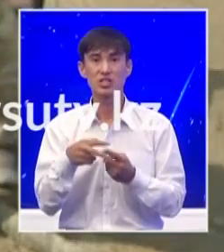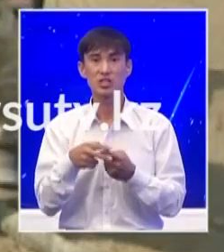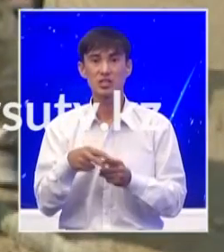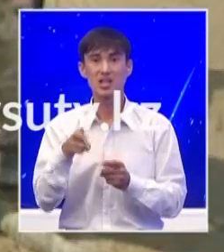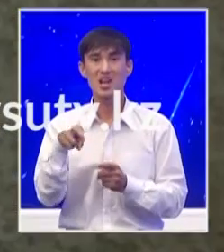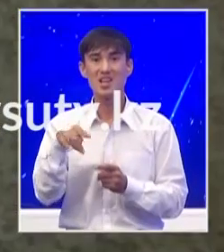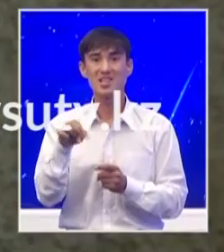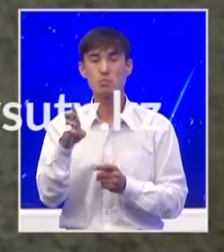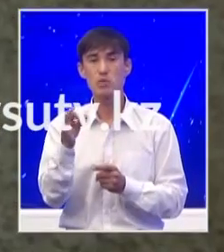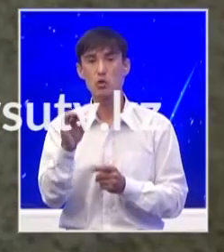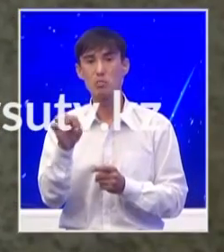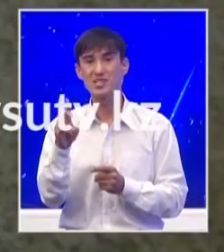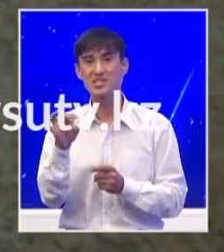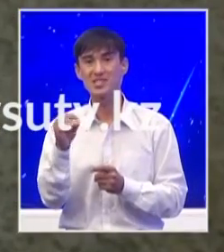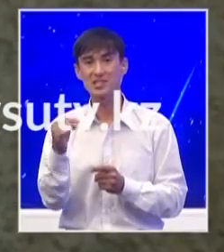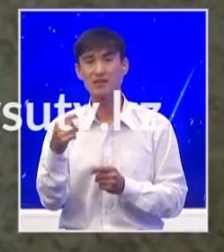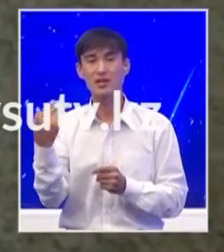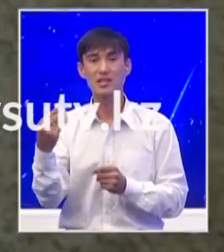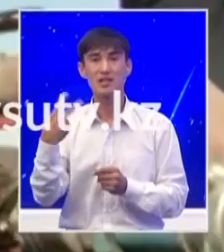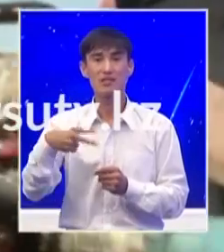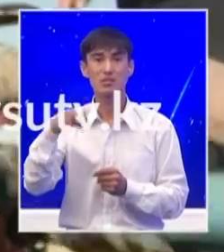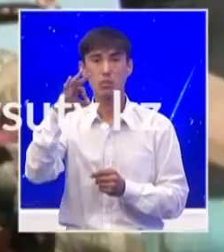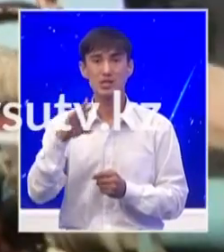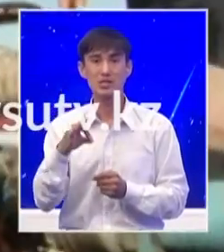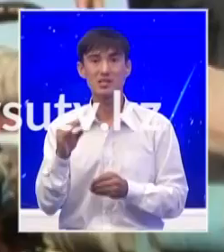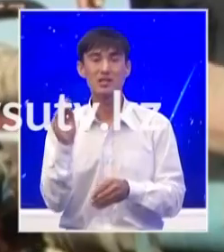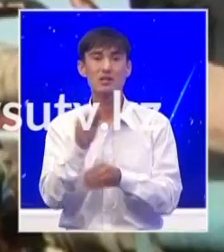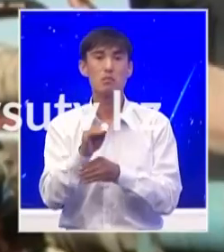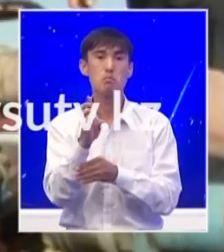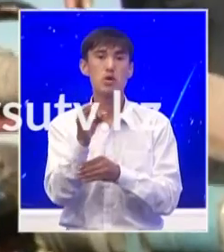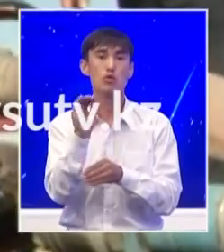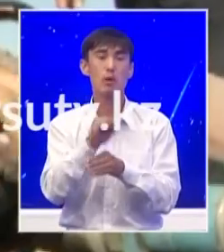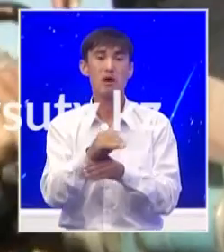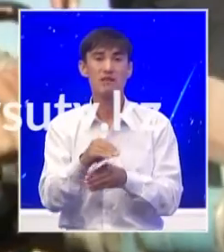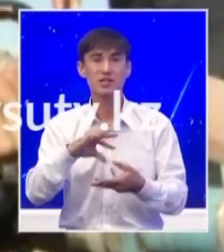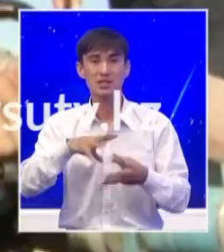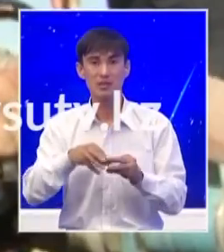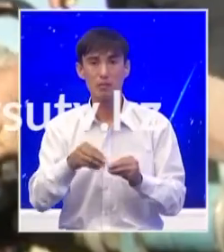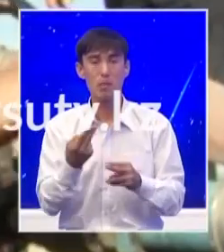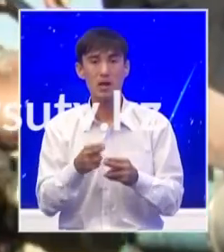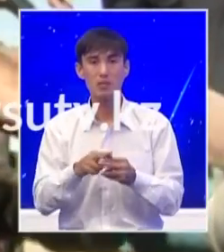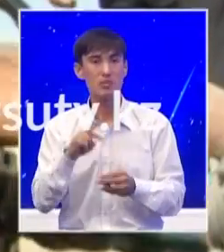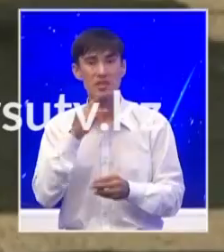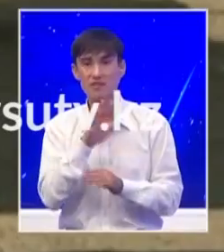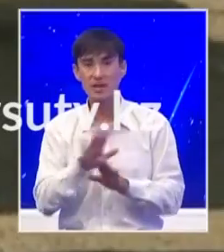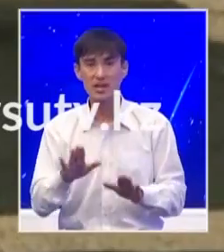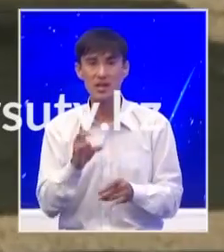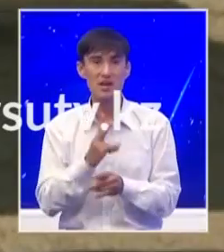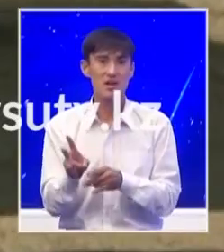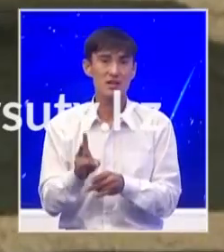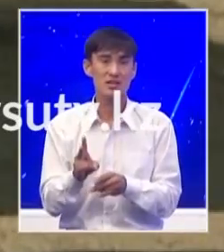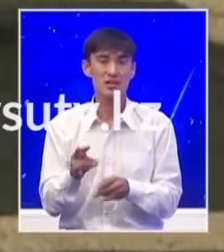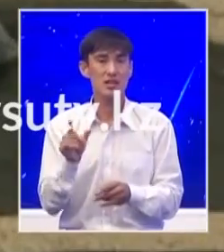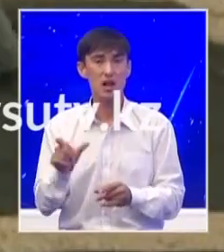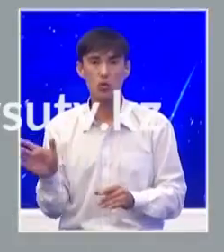11,5 тысяч литров биопестицидов. Они на 20% состоят из биодобавок. Благодаря этому препарат не вреден ни для людей, ни для полезных